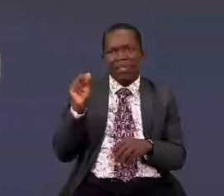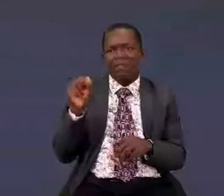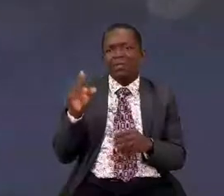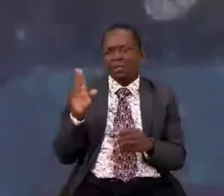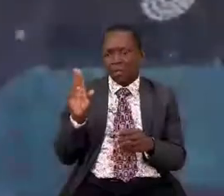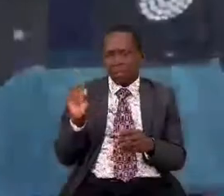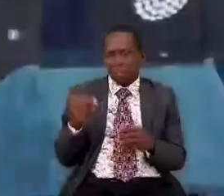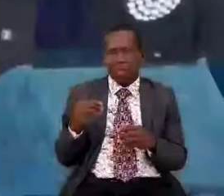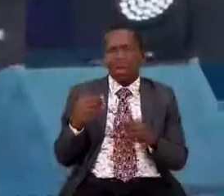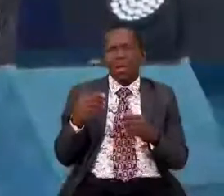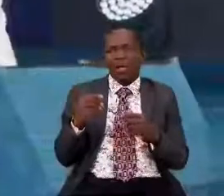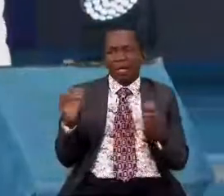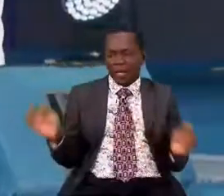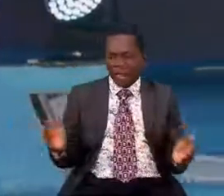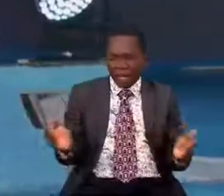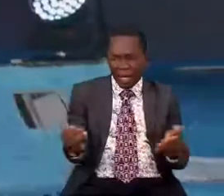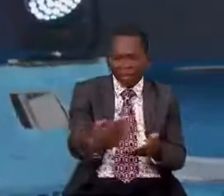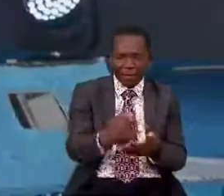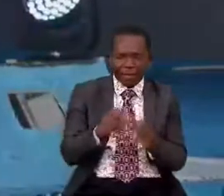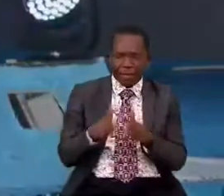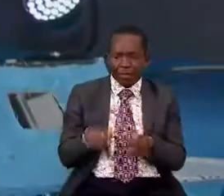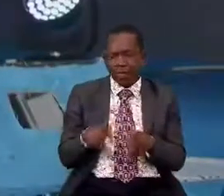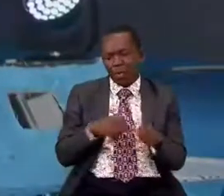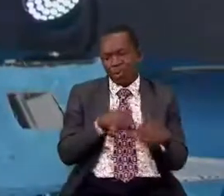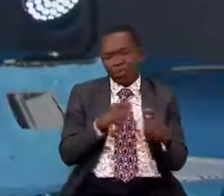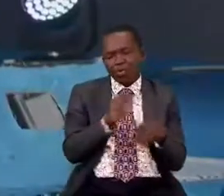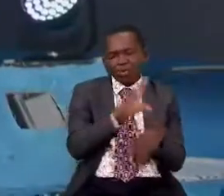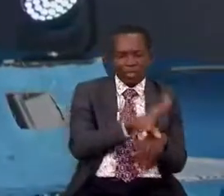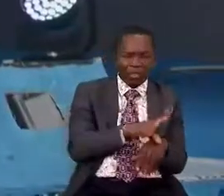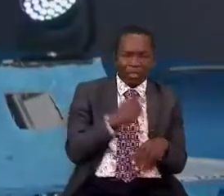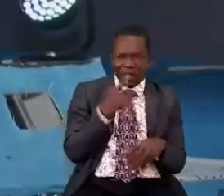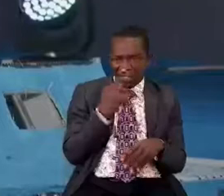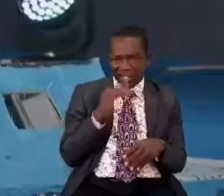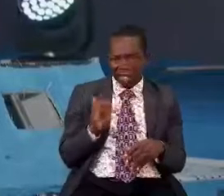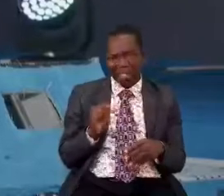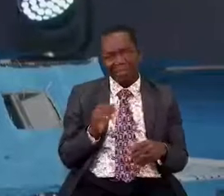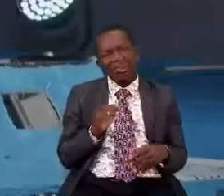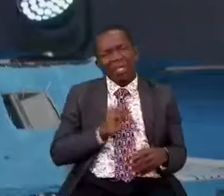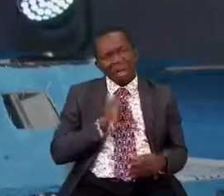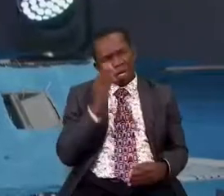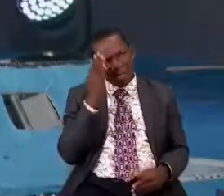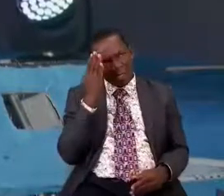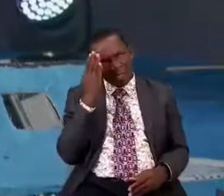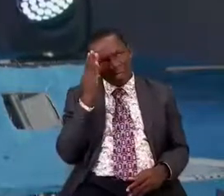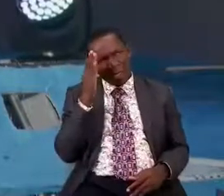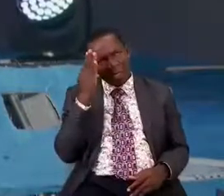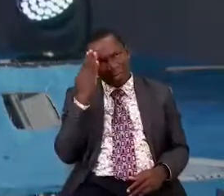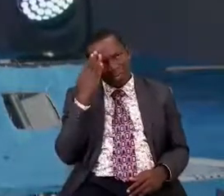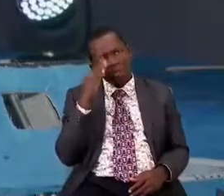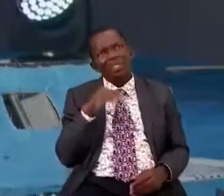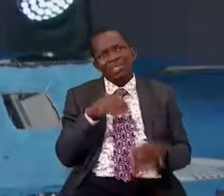savez, je connais les pharisiens, je connais les sadduciens, je maîtrise le Sanhédrin, je connais tout le monde. En fait, s'ils